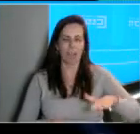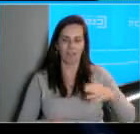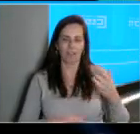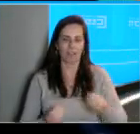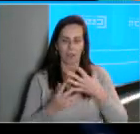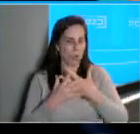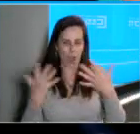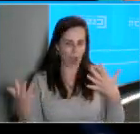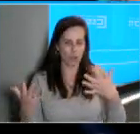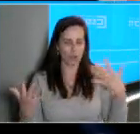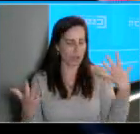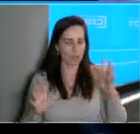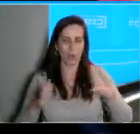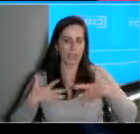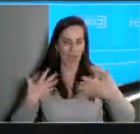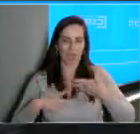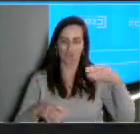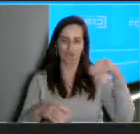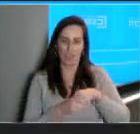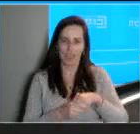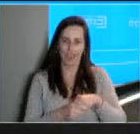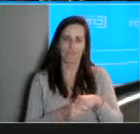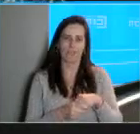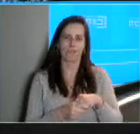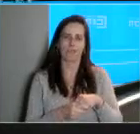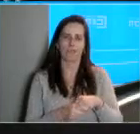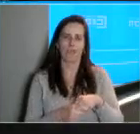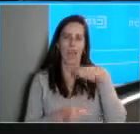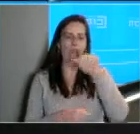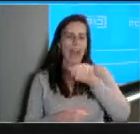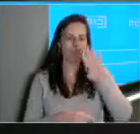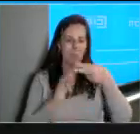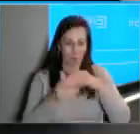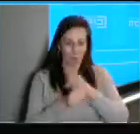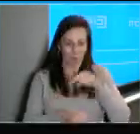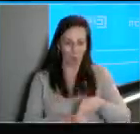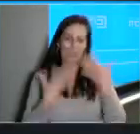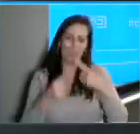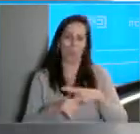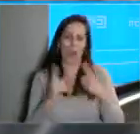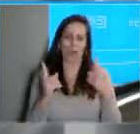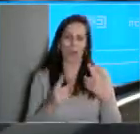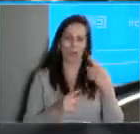תופעה מאוד גדולה, וכל כך התרגשתי לקחת חלק בדבר הזה. א' ב' בפוליטיקה זה סיפור